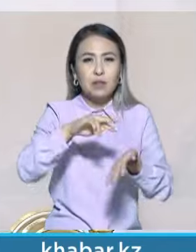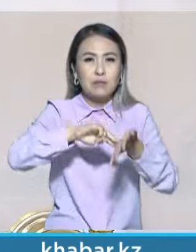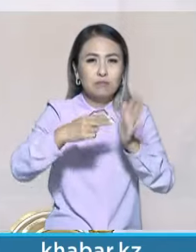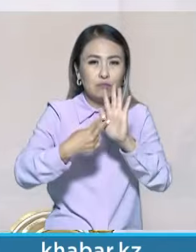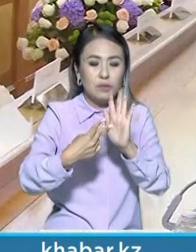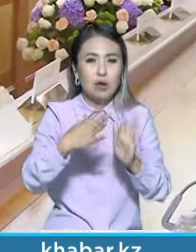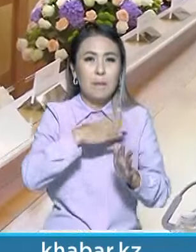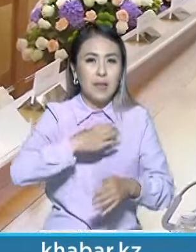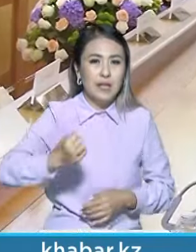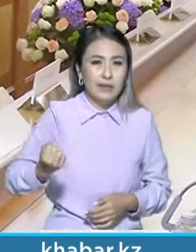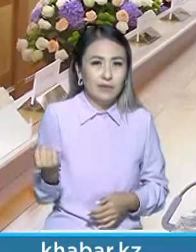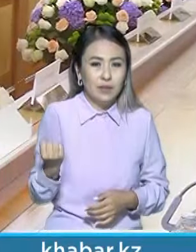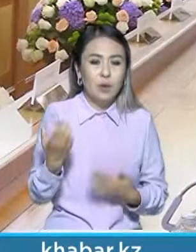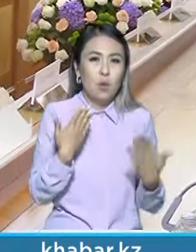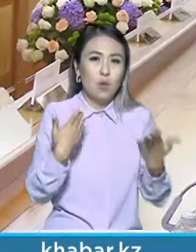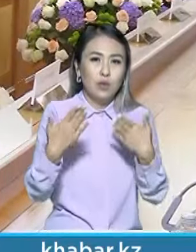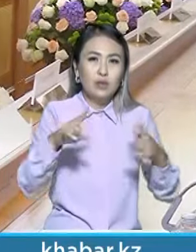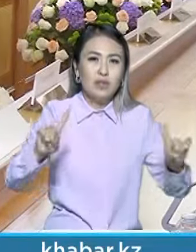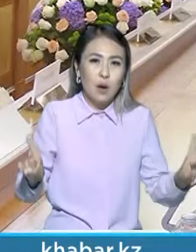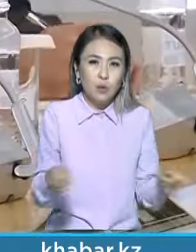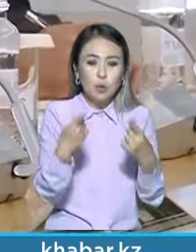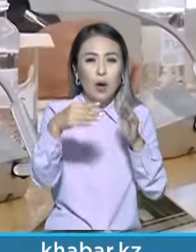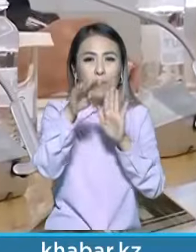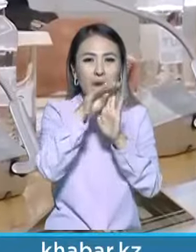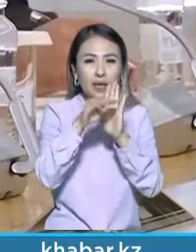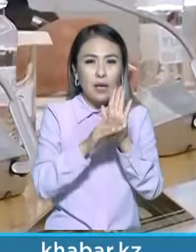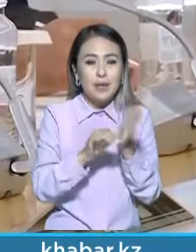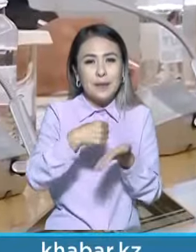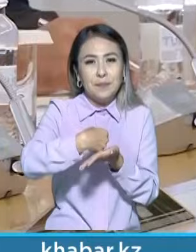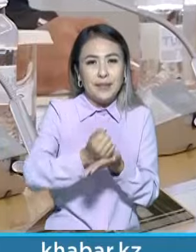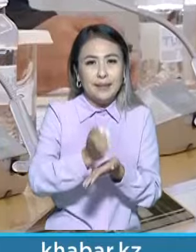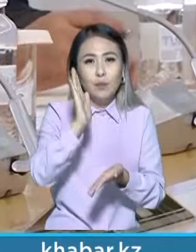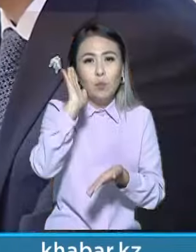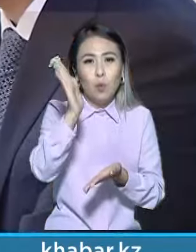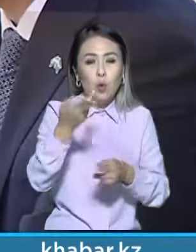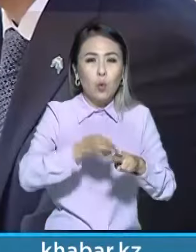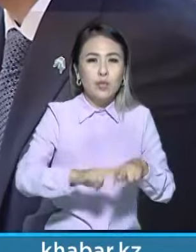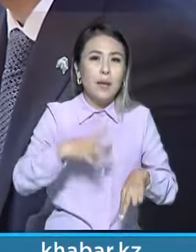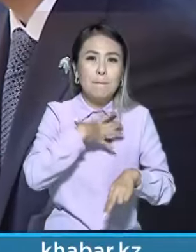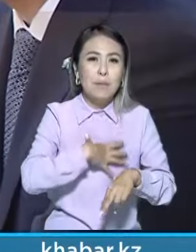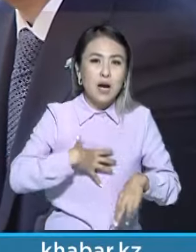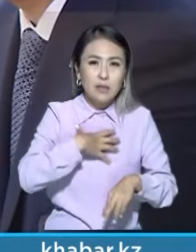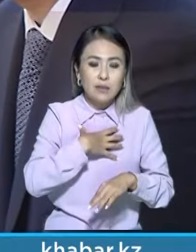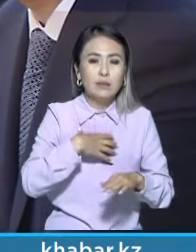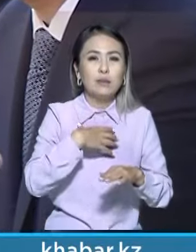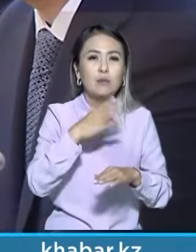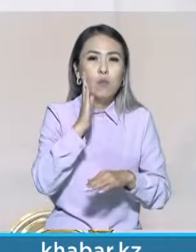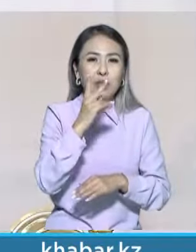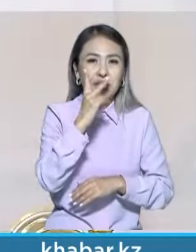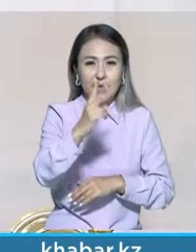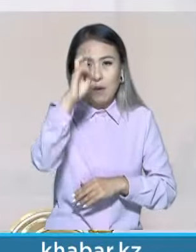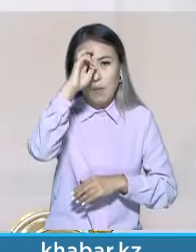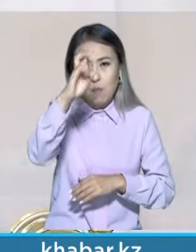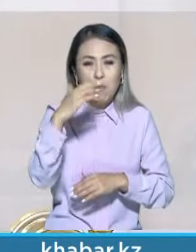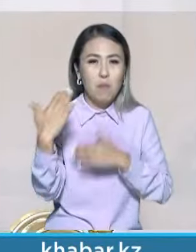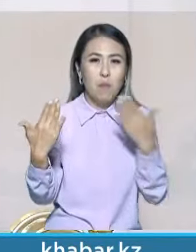әріптестікті және одақтастықты дамыту бағдарламасын бекітеміз. Осы маңызды қадамдар екі елдің